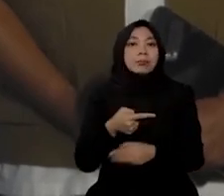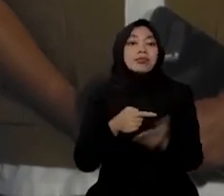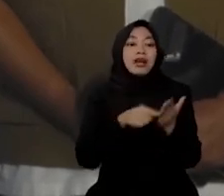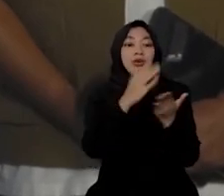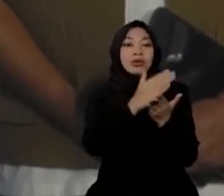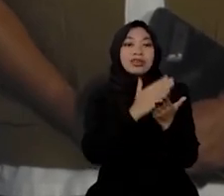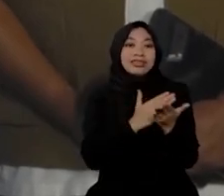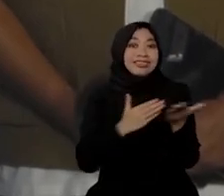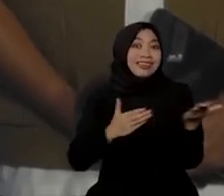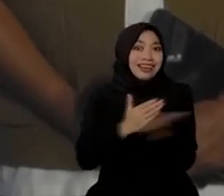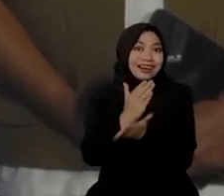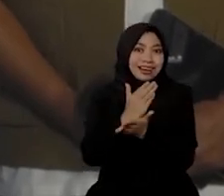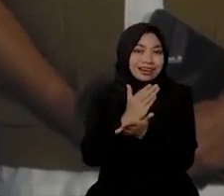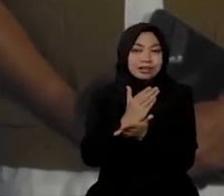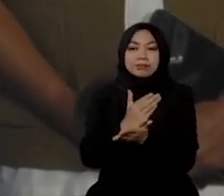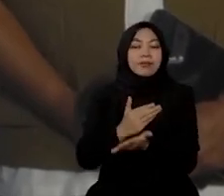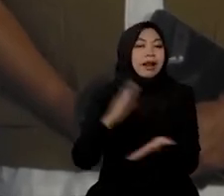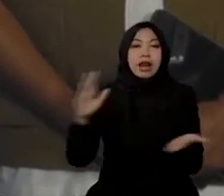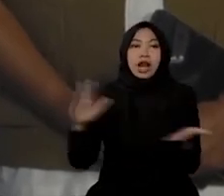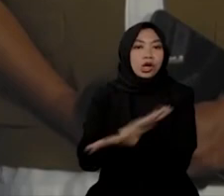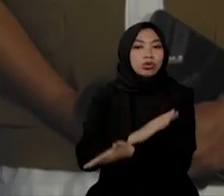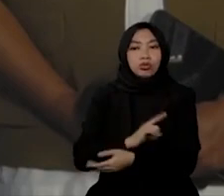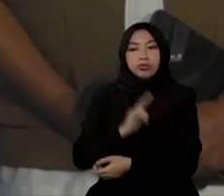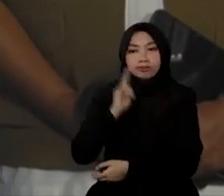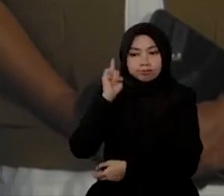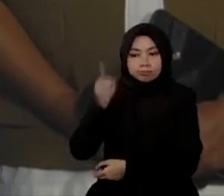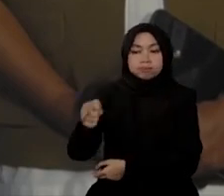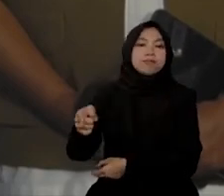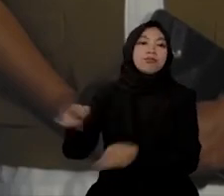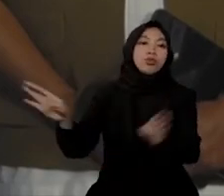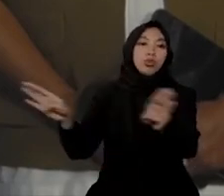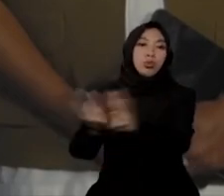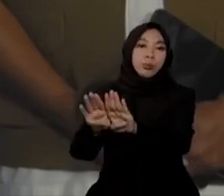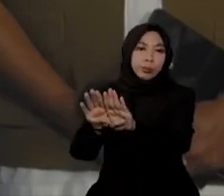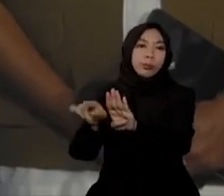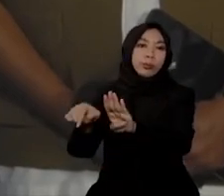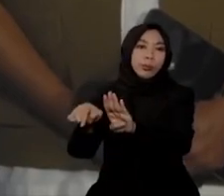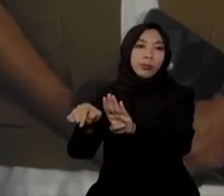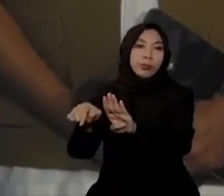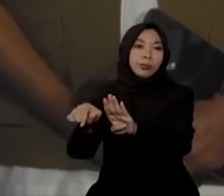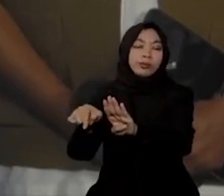tidak diikuti, maka langsung kita akan lakukan penutupan.